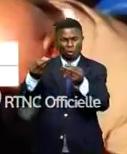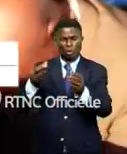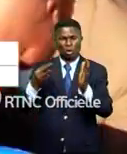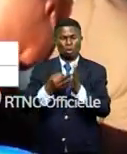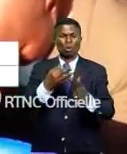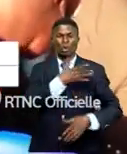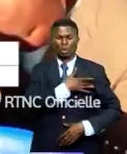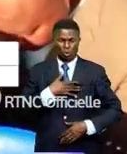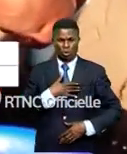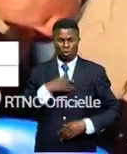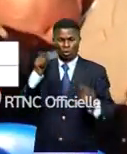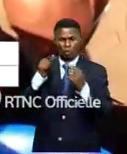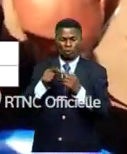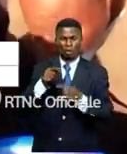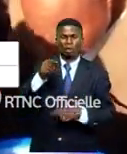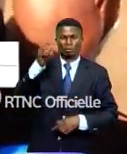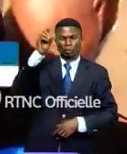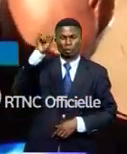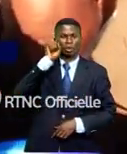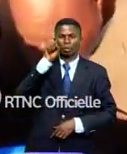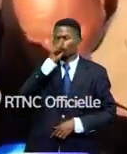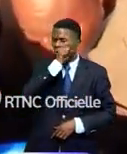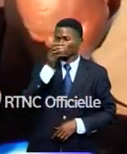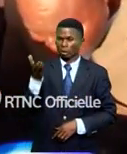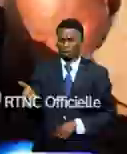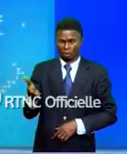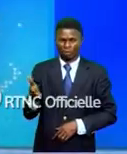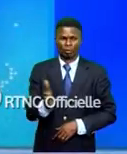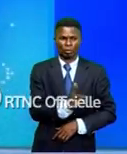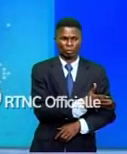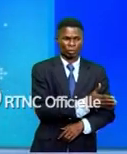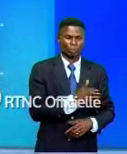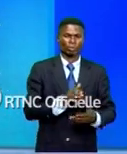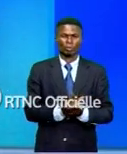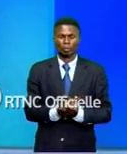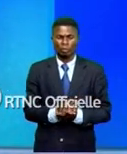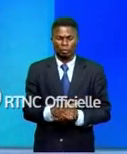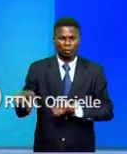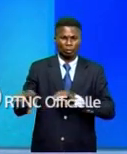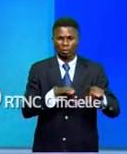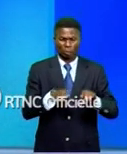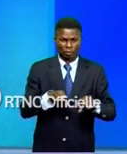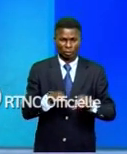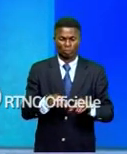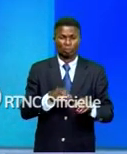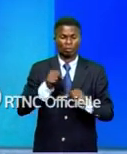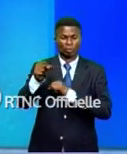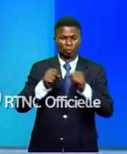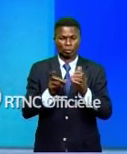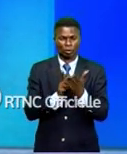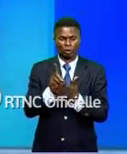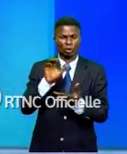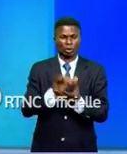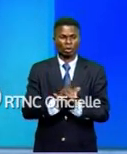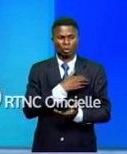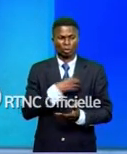noms auprès de Jean-Michel Samalou Kondé. Et des activités sur les combats de droits de la